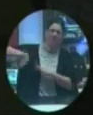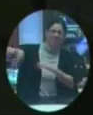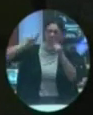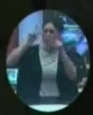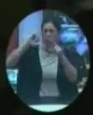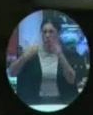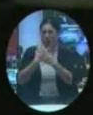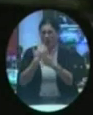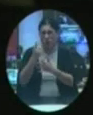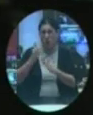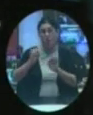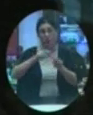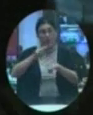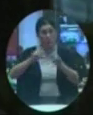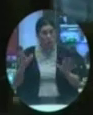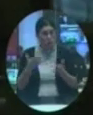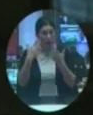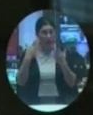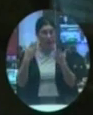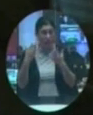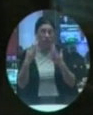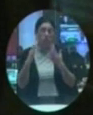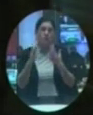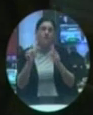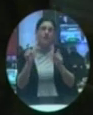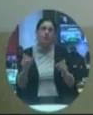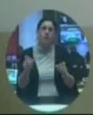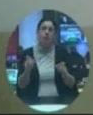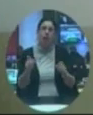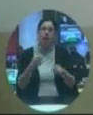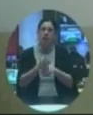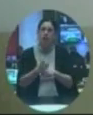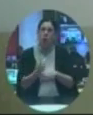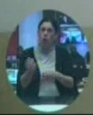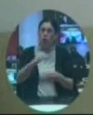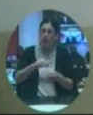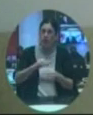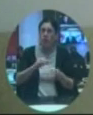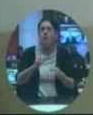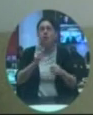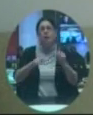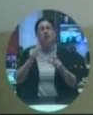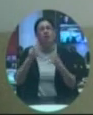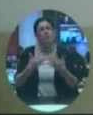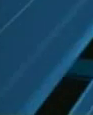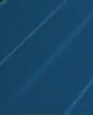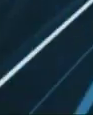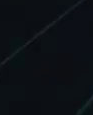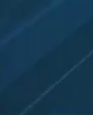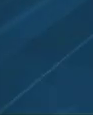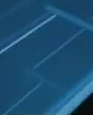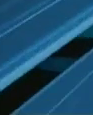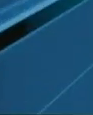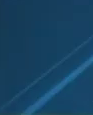הטיפול יהיה מהיר ומועיל וימנע מקרי התעללות נוספים באנשים החלשים ביותר בחברה?